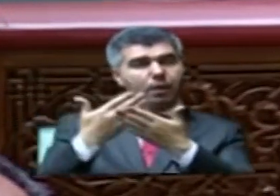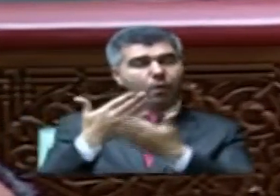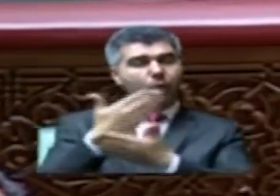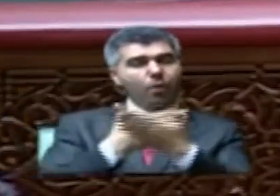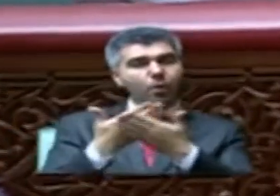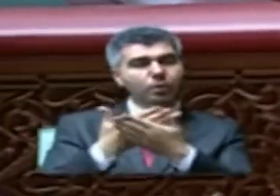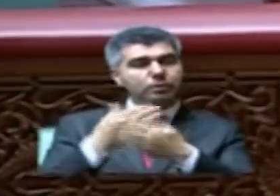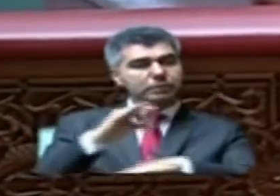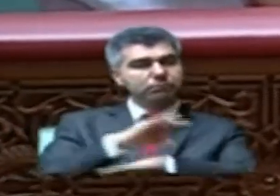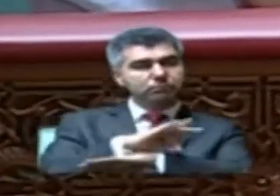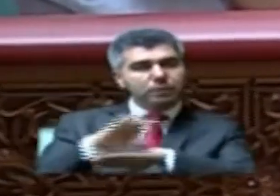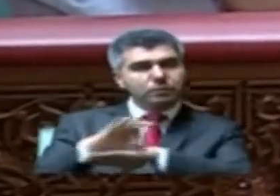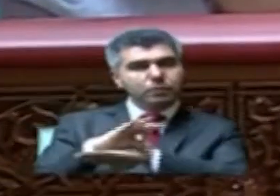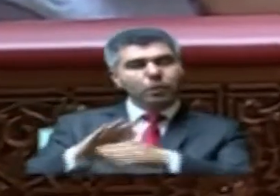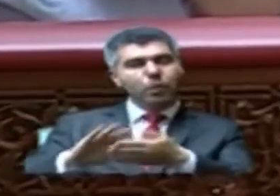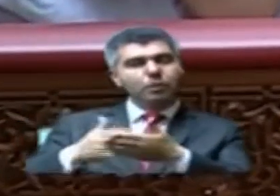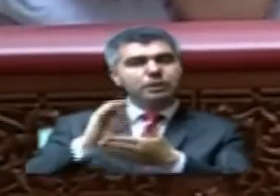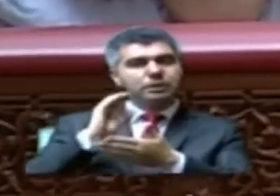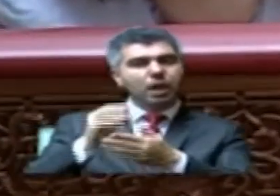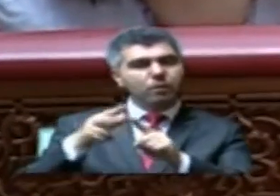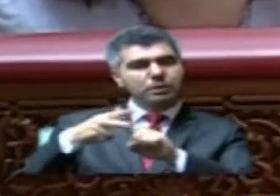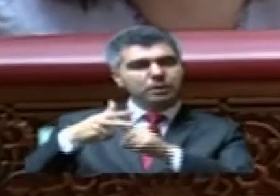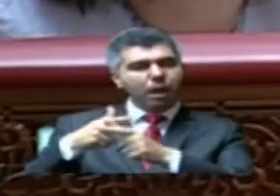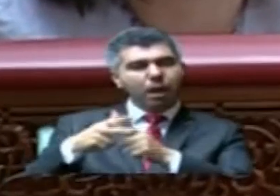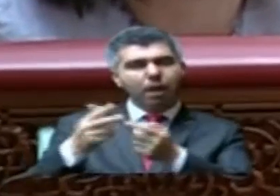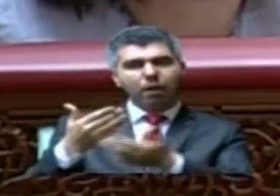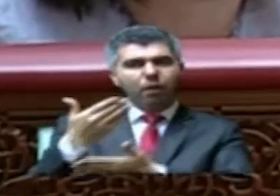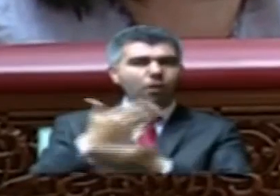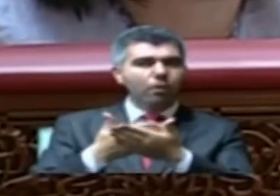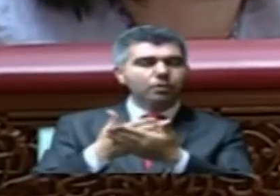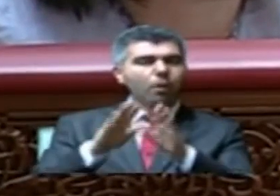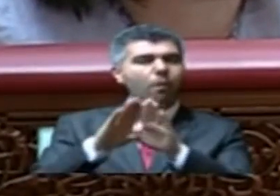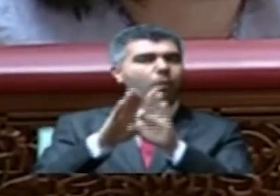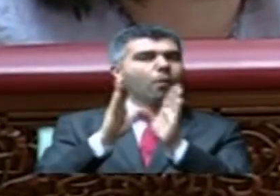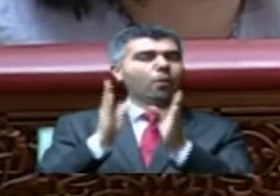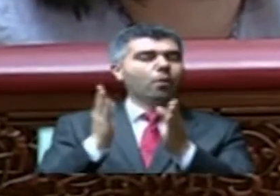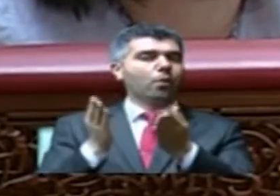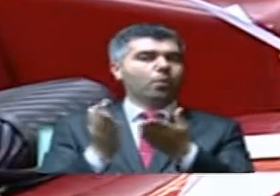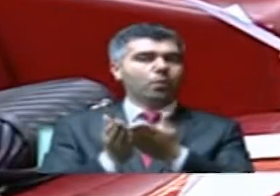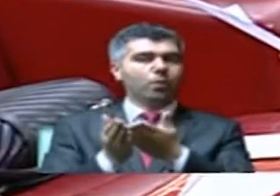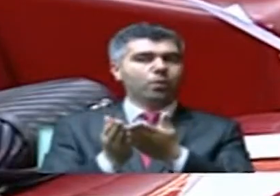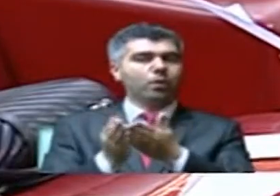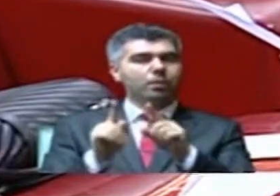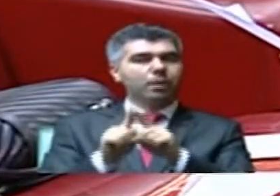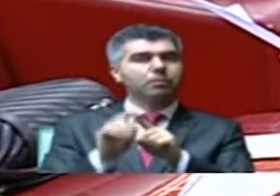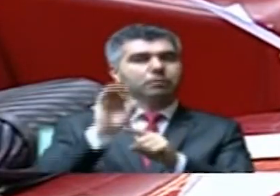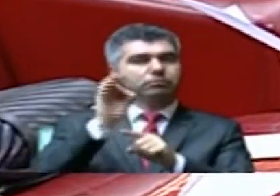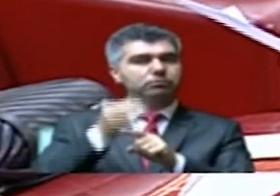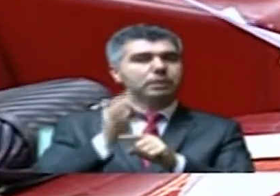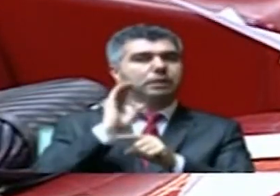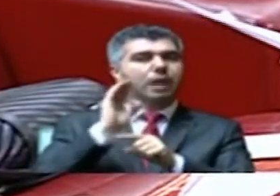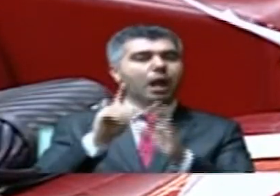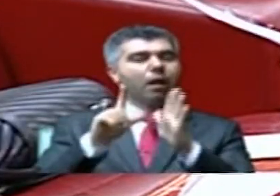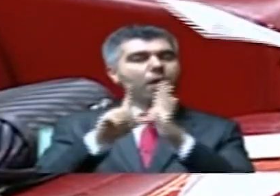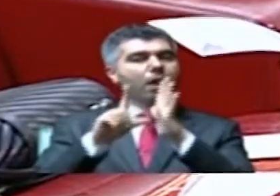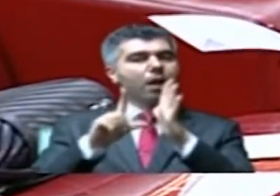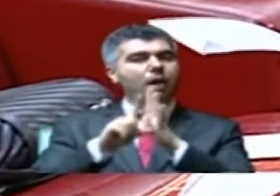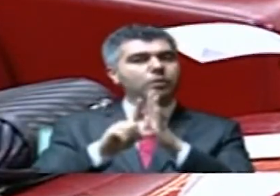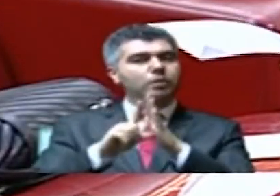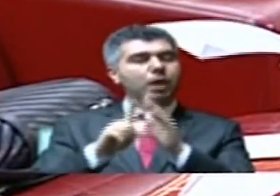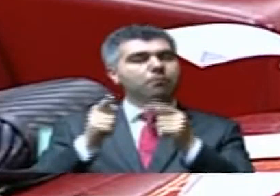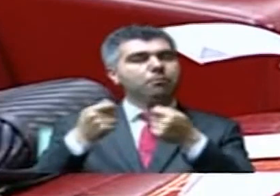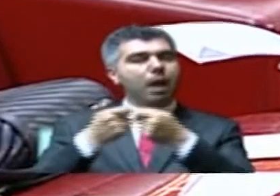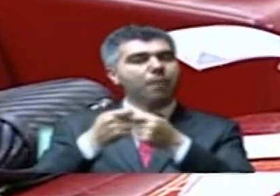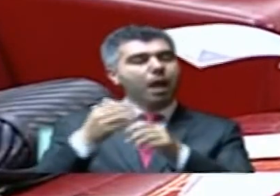والمعدات وحقوق الملكية الفكرية والصناعية وغيرها، والتي ستحتفظ بوضعيتها القانونية